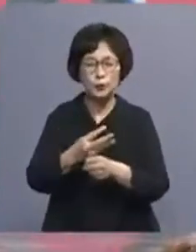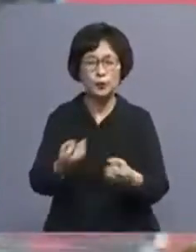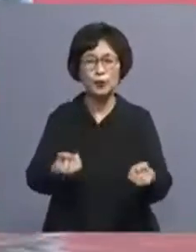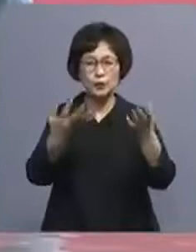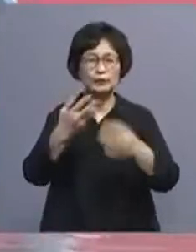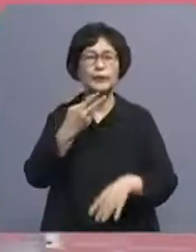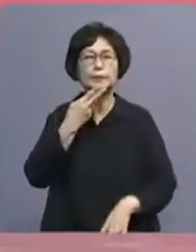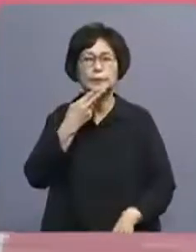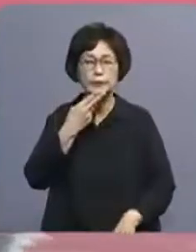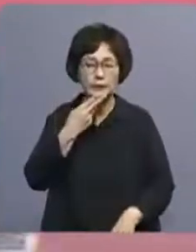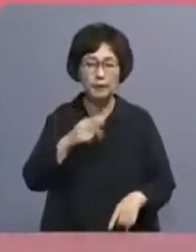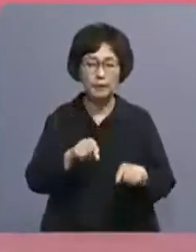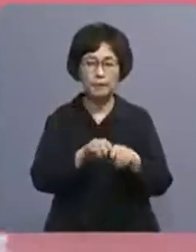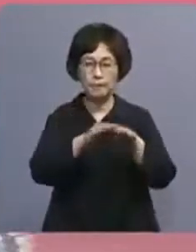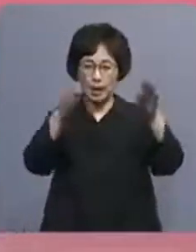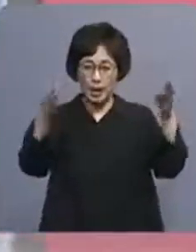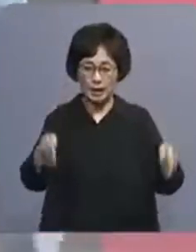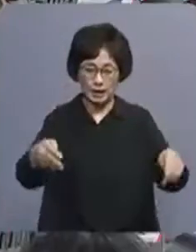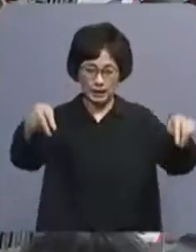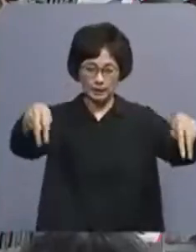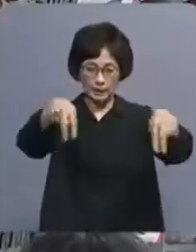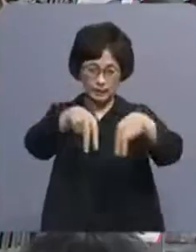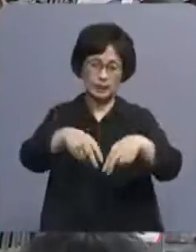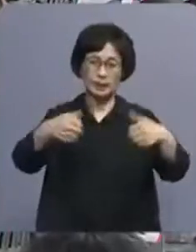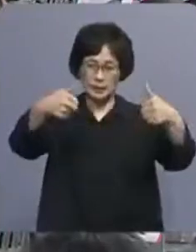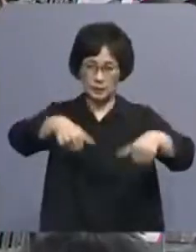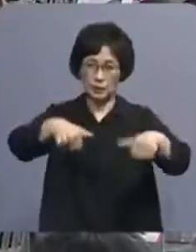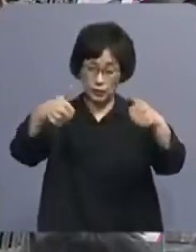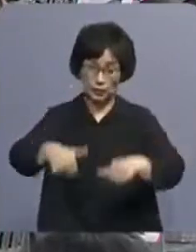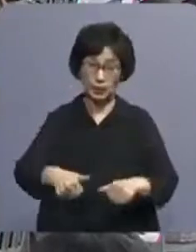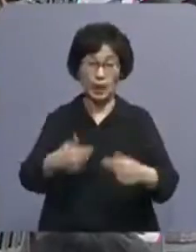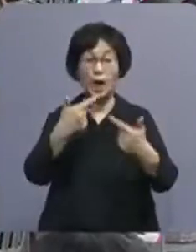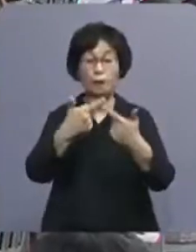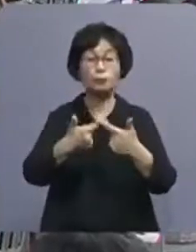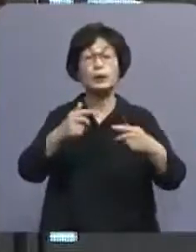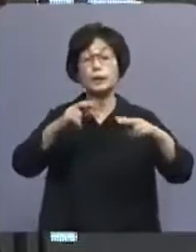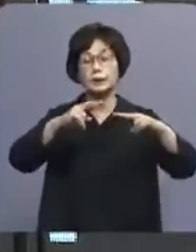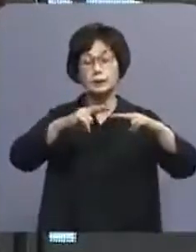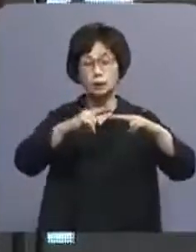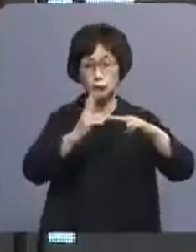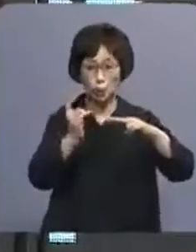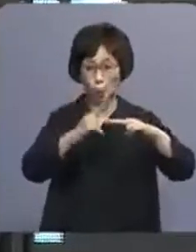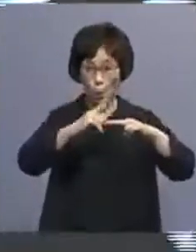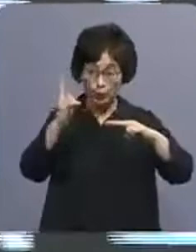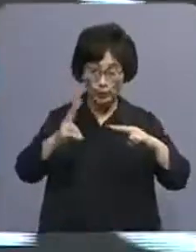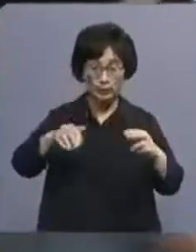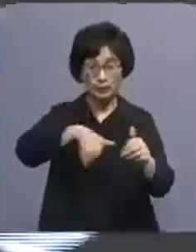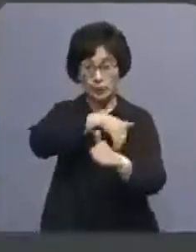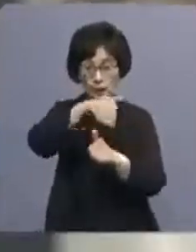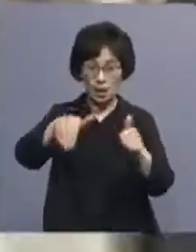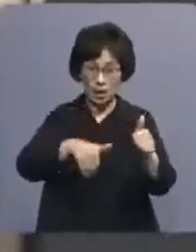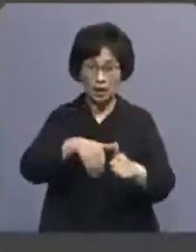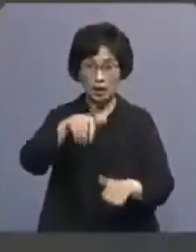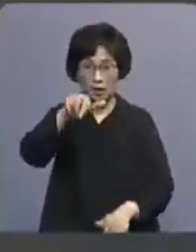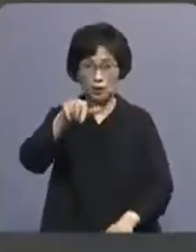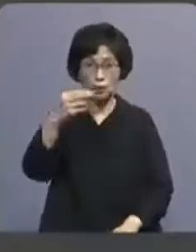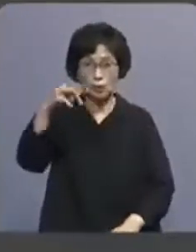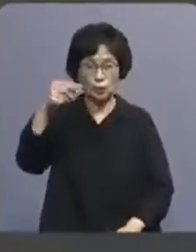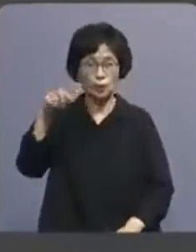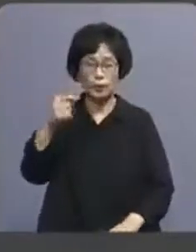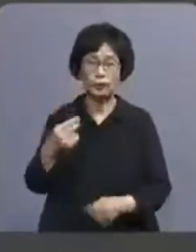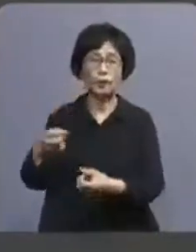못했던 야외 무대 인사도 재개됐습니다. 부산 영도를 배경으로 한 영화 교토에서 온 편지의 감독,